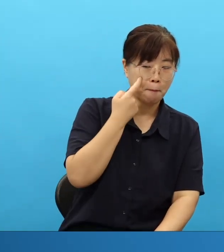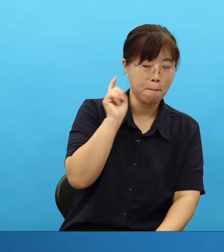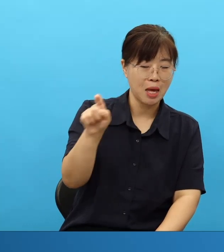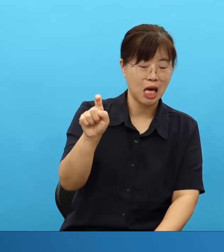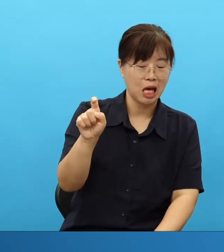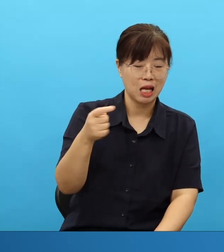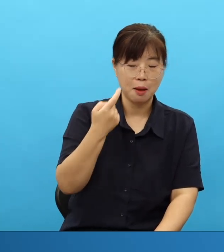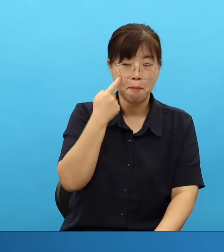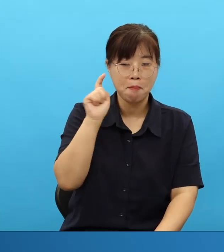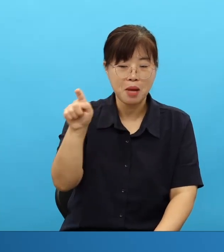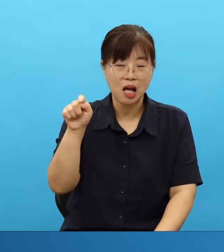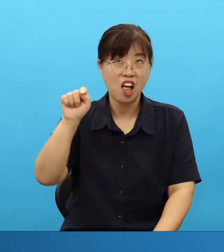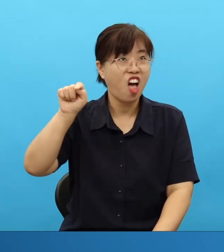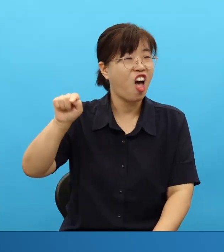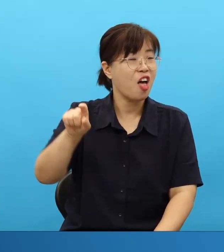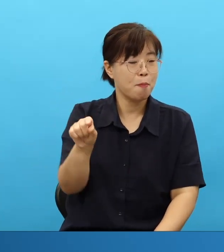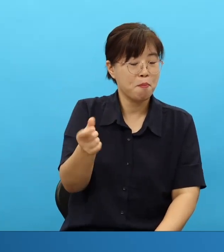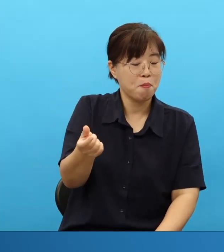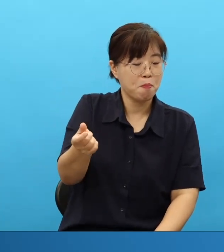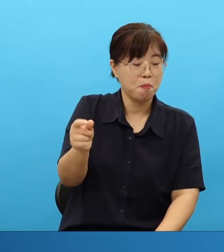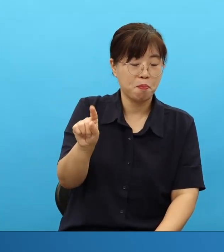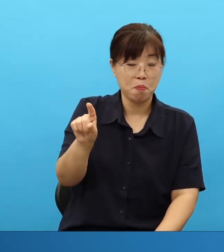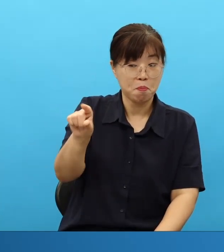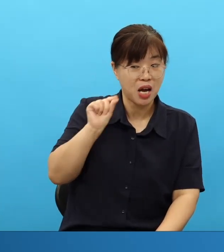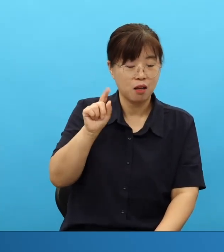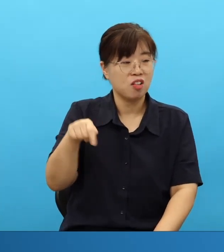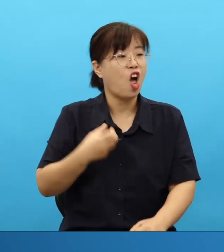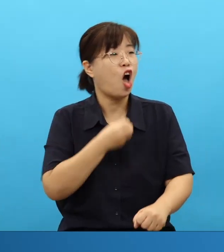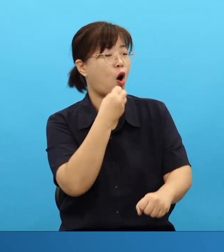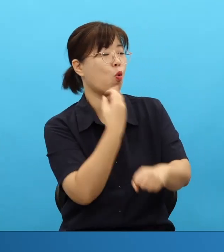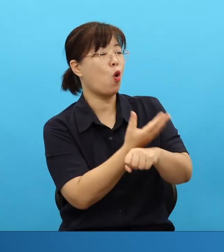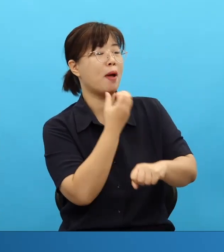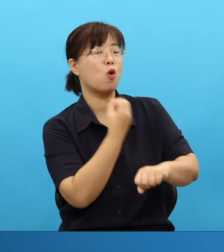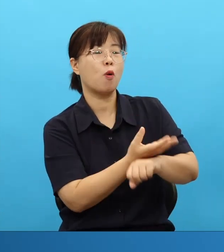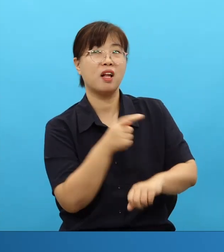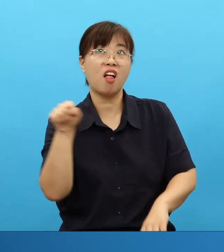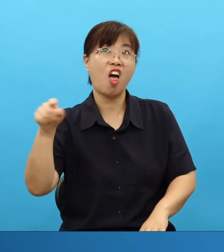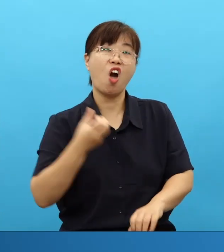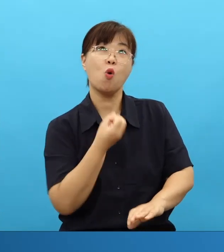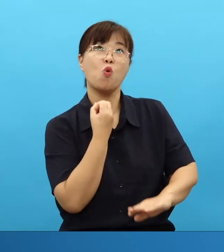거 웃기죠 쉽게 말하면 안바뀐